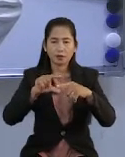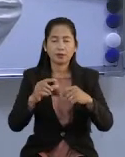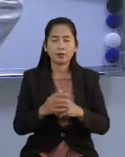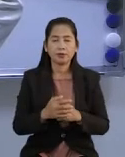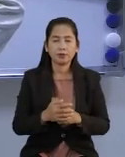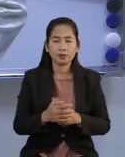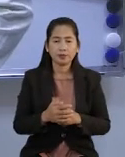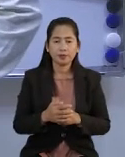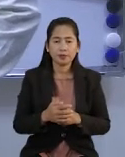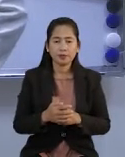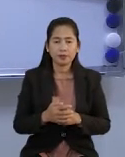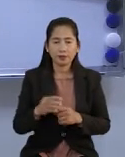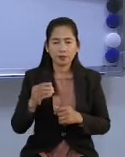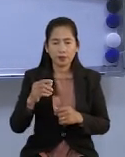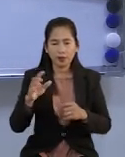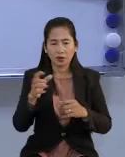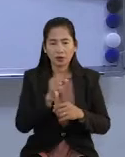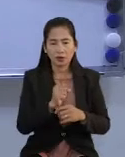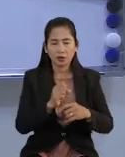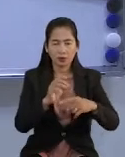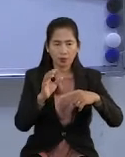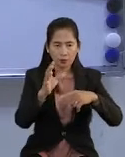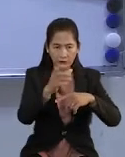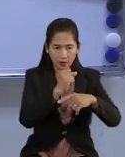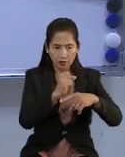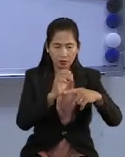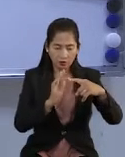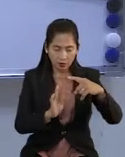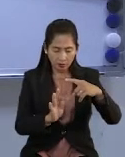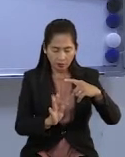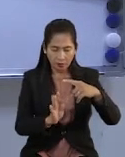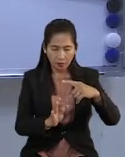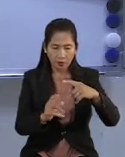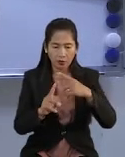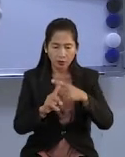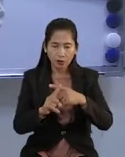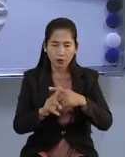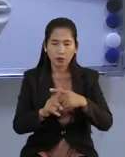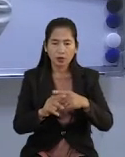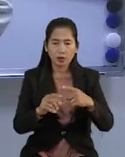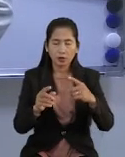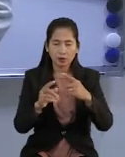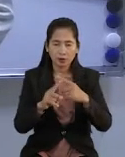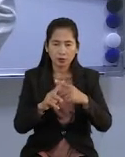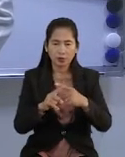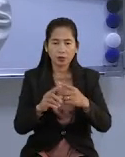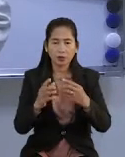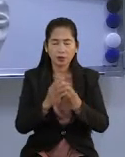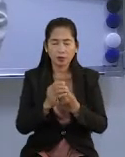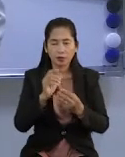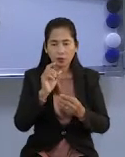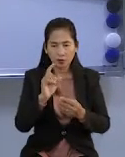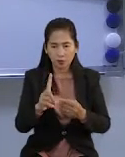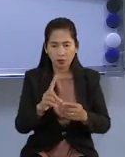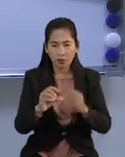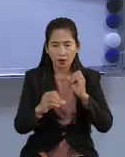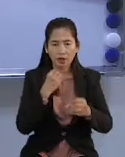chạy. Chà, đau dưỡng dược phiệt dược nâng phiệt bấy. Từ cùn nâng chùm nôn tài mùi. Tài liệt hán cứ